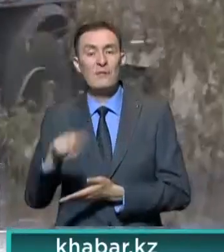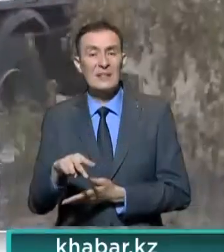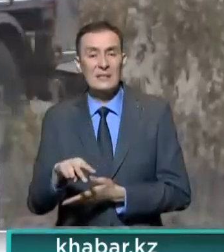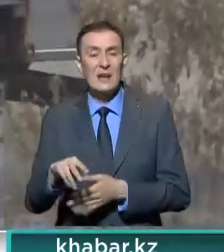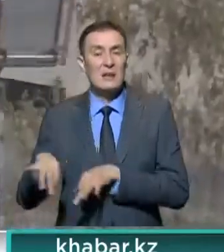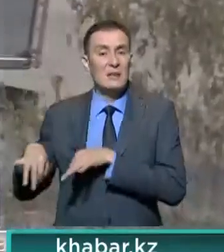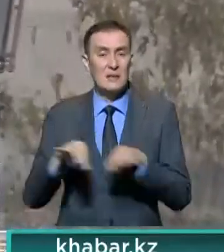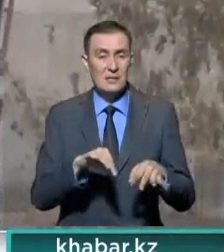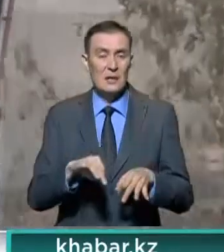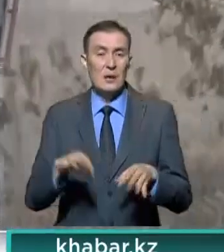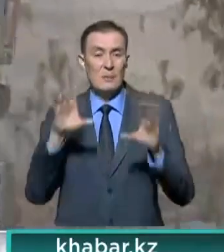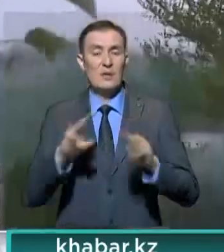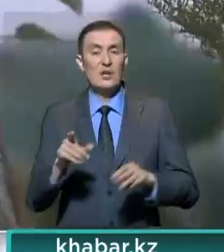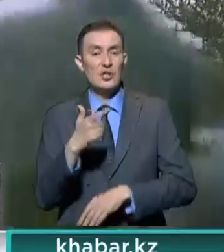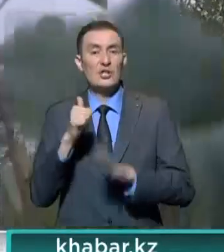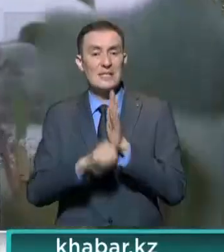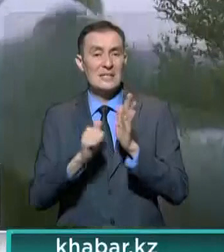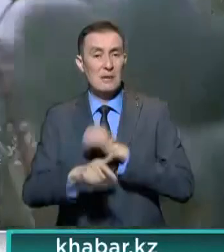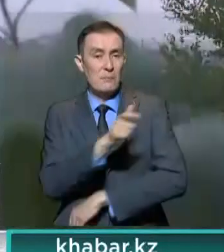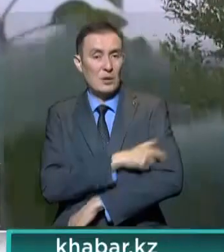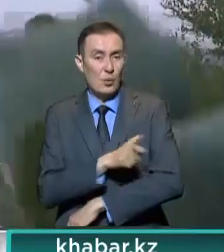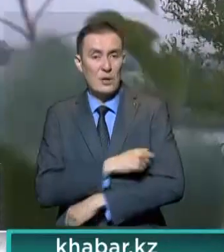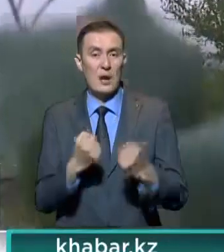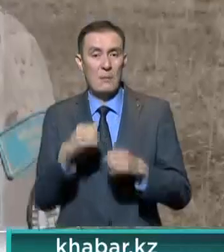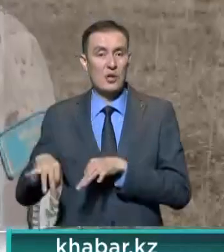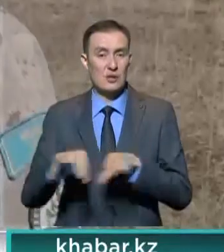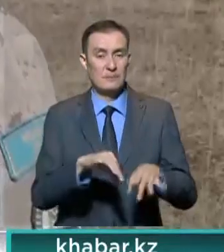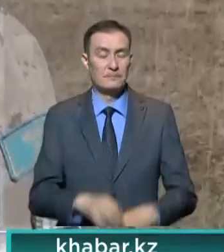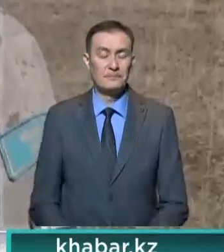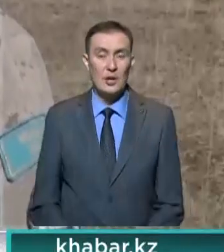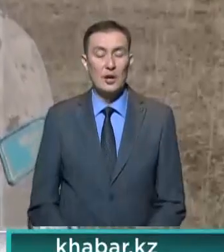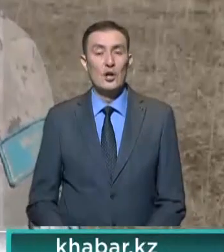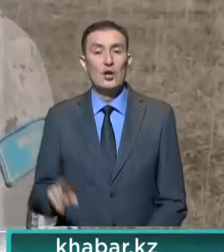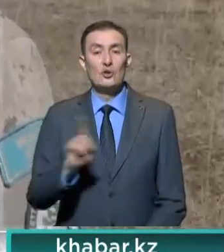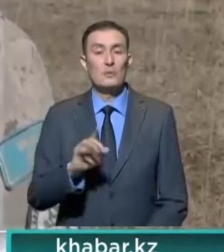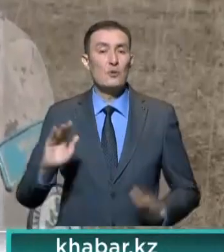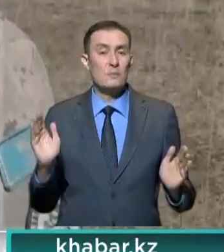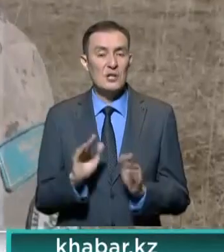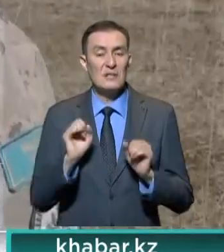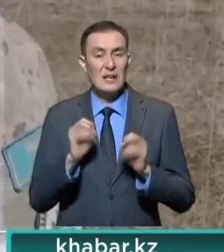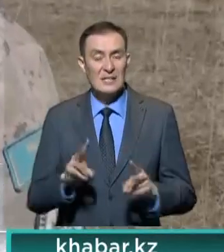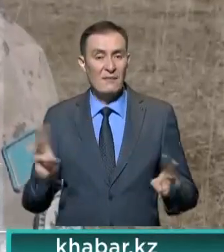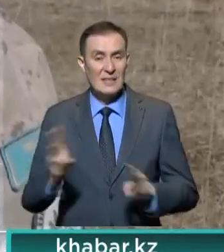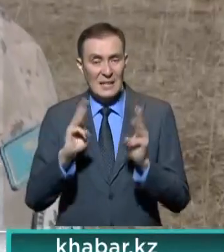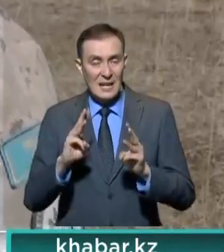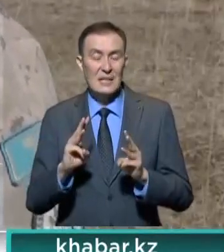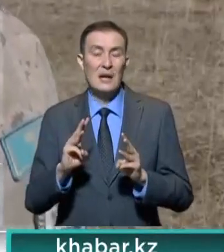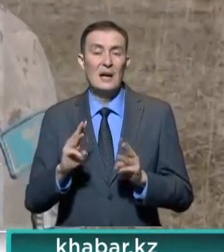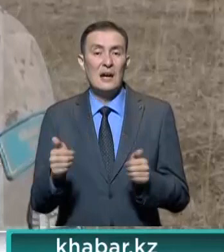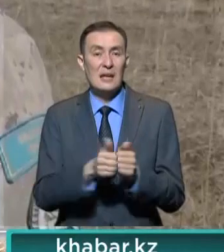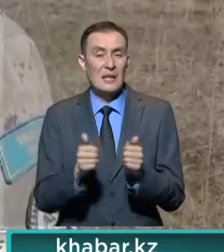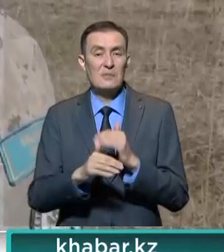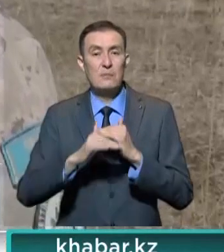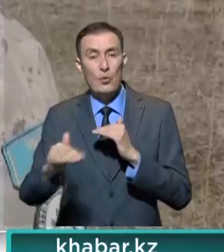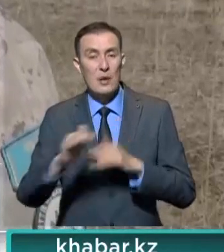пожарной техники и 160 патрульных машин. Для устранения рисков возгорания на участках, граничащих с